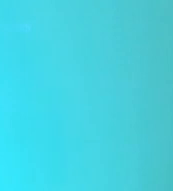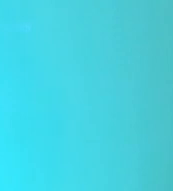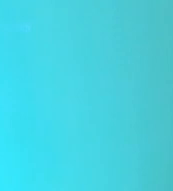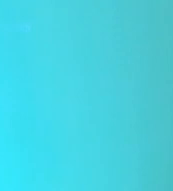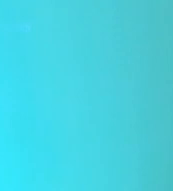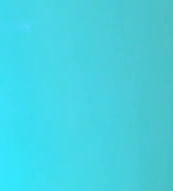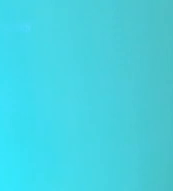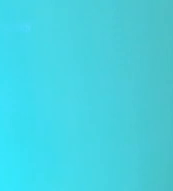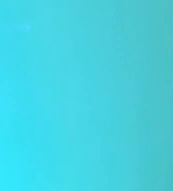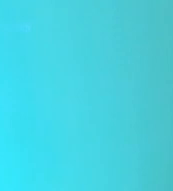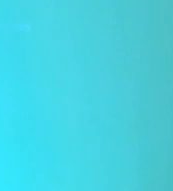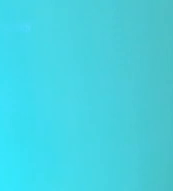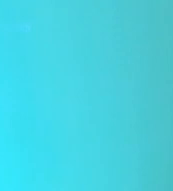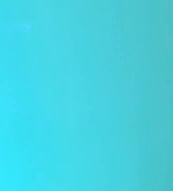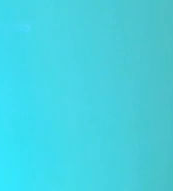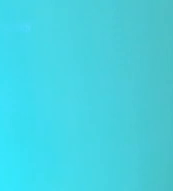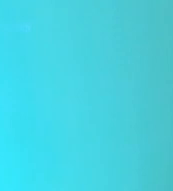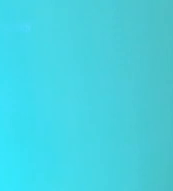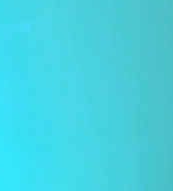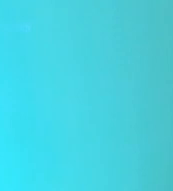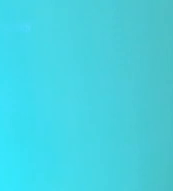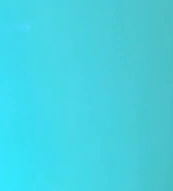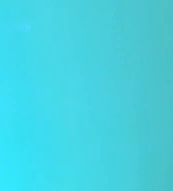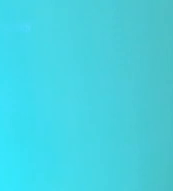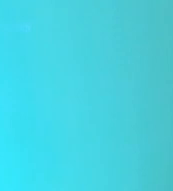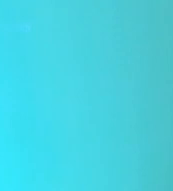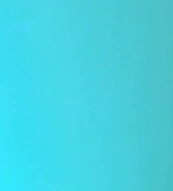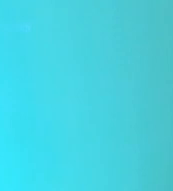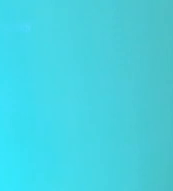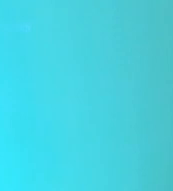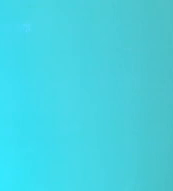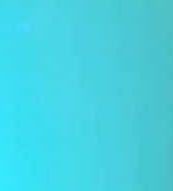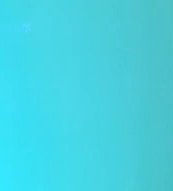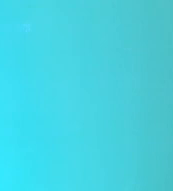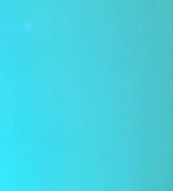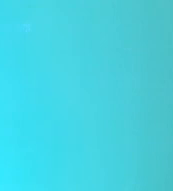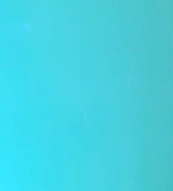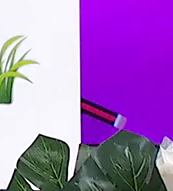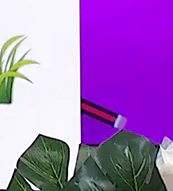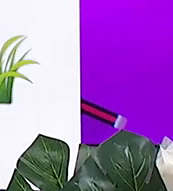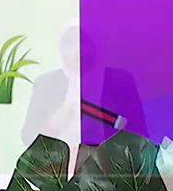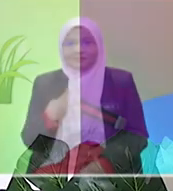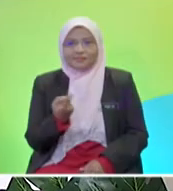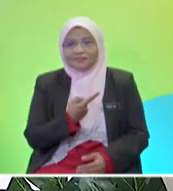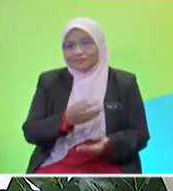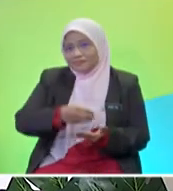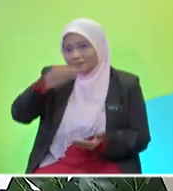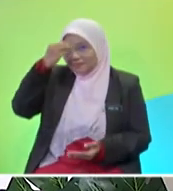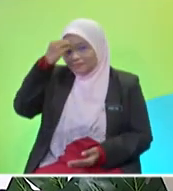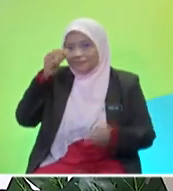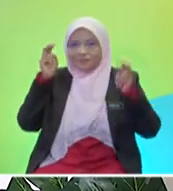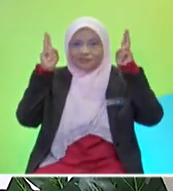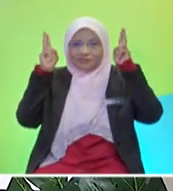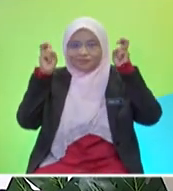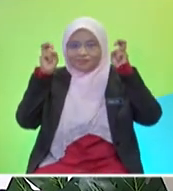kasih Cikgu kerana sudi bersama dengan kami untuk hari ini. Okey kawan-kawan, hari ini kan kita nak belajar mata pelajaran